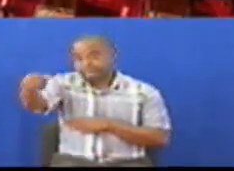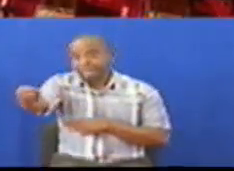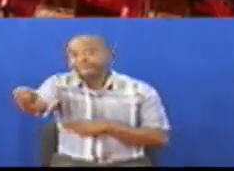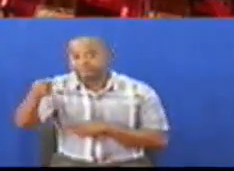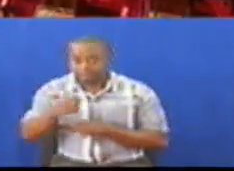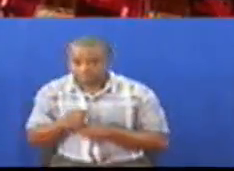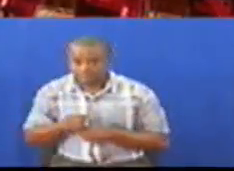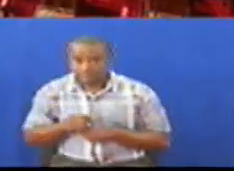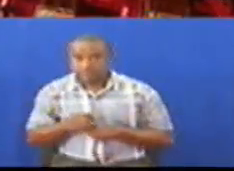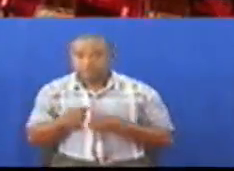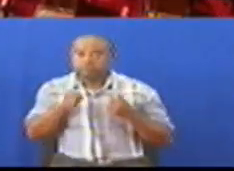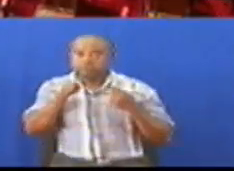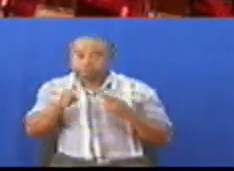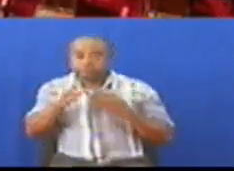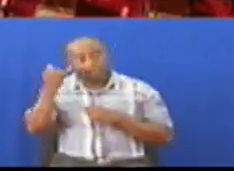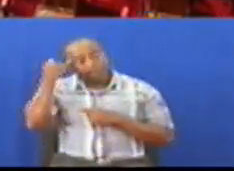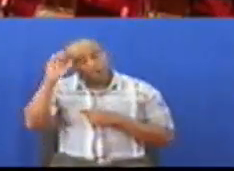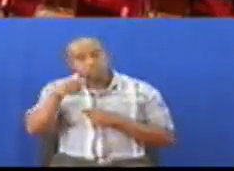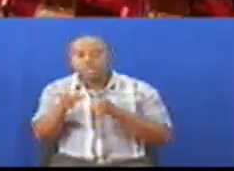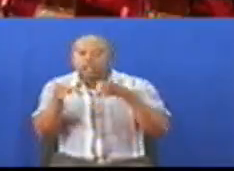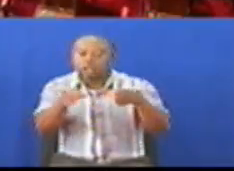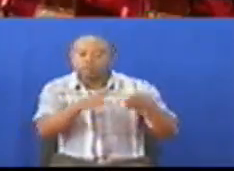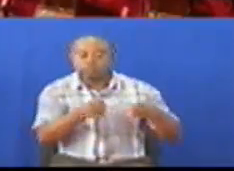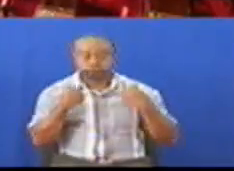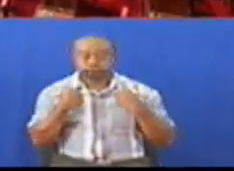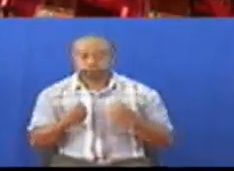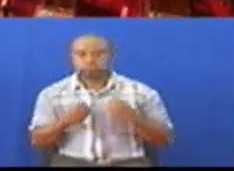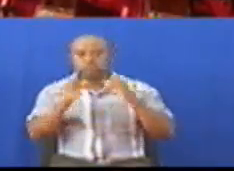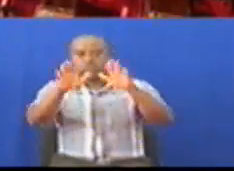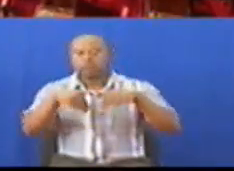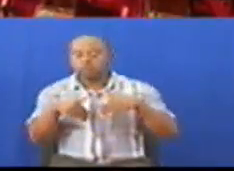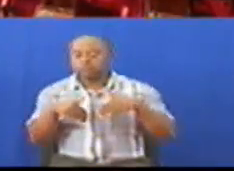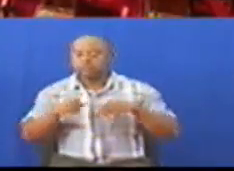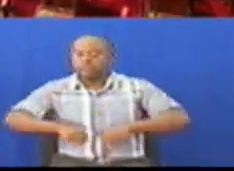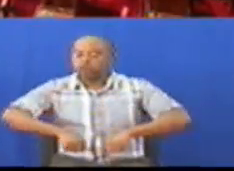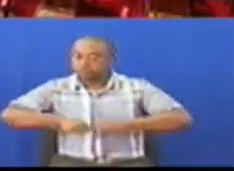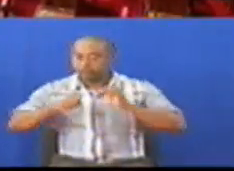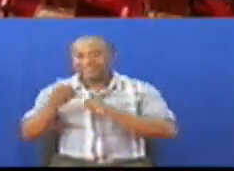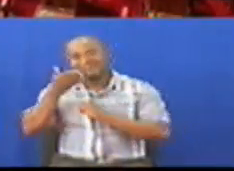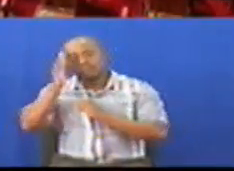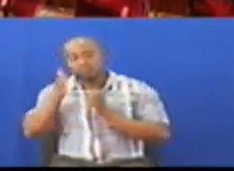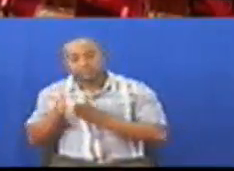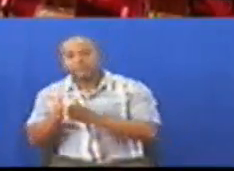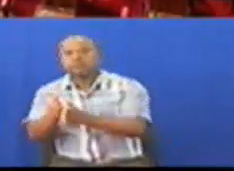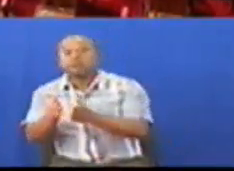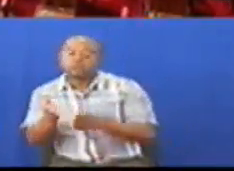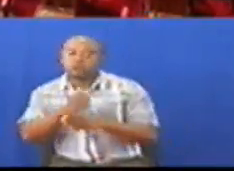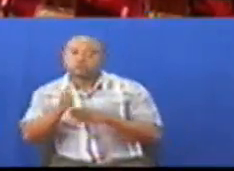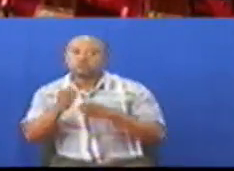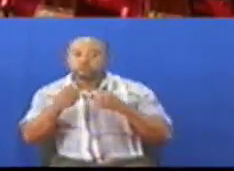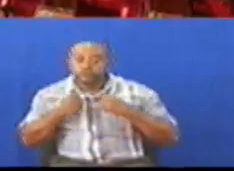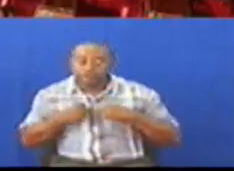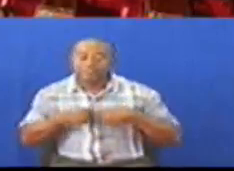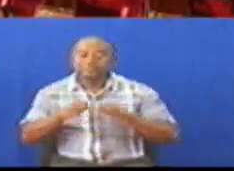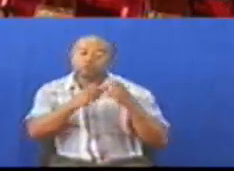2020-2021 ikafuatiwa na maoni ya kamati ya kudumu ya bunge ya utawala na serikali za mitaa kuhusu utekelezaji wa majukumu